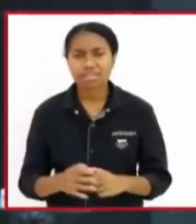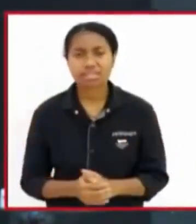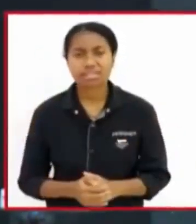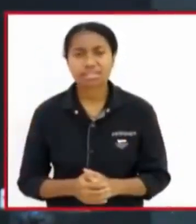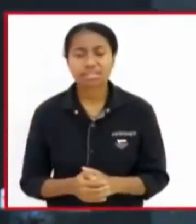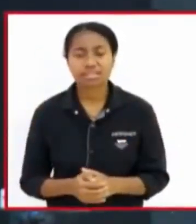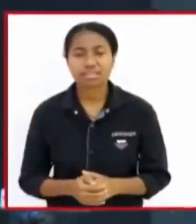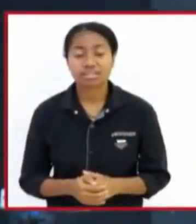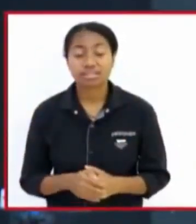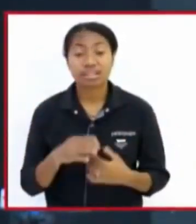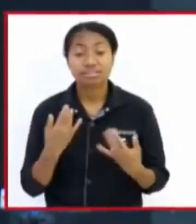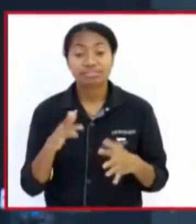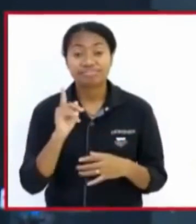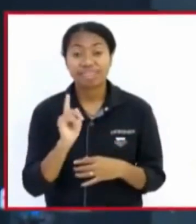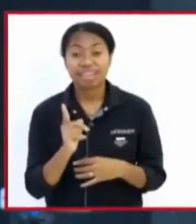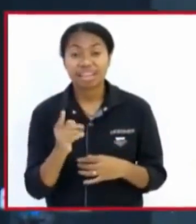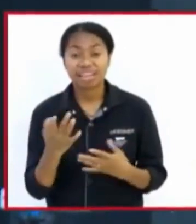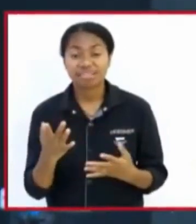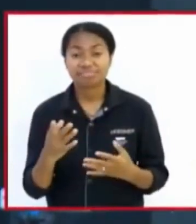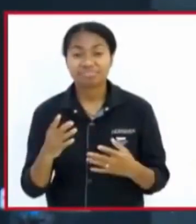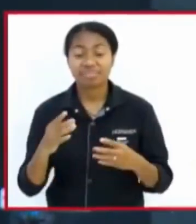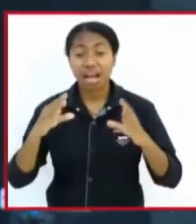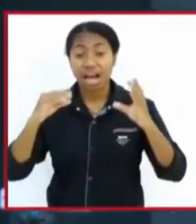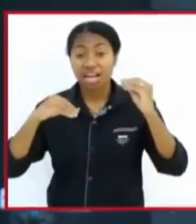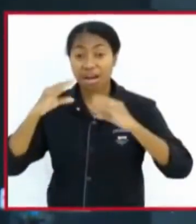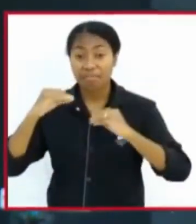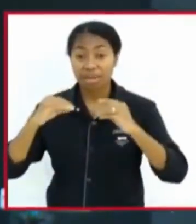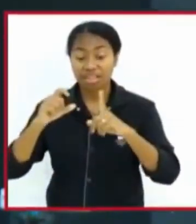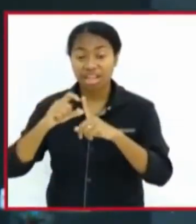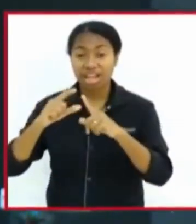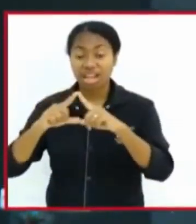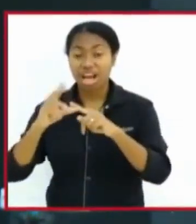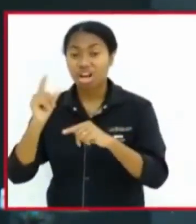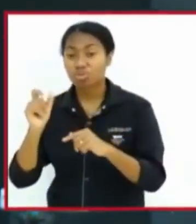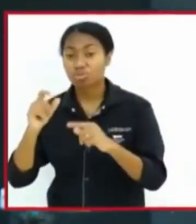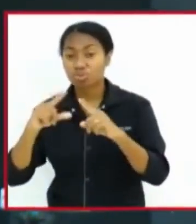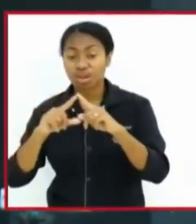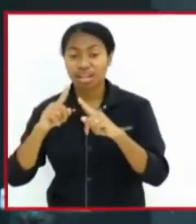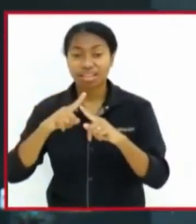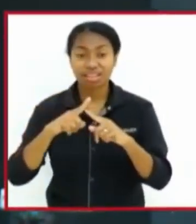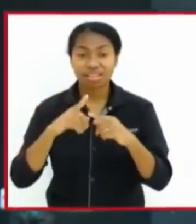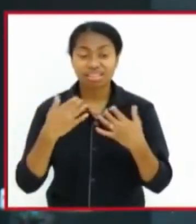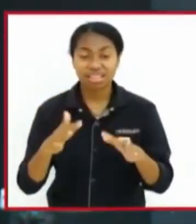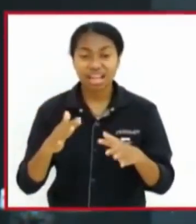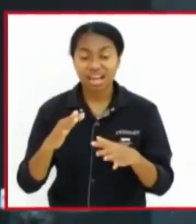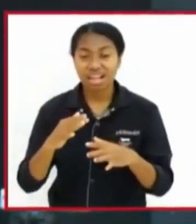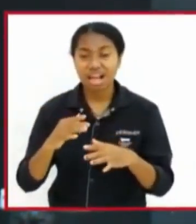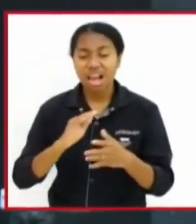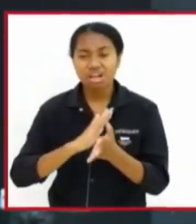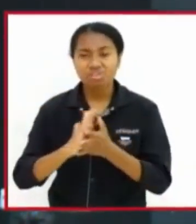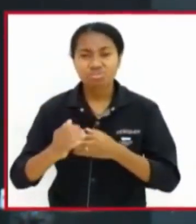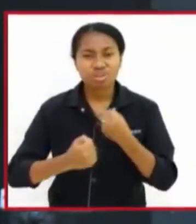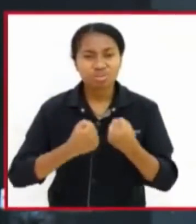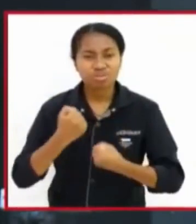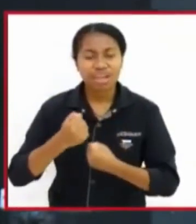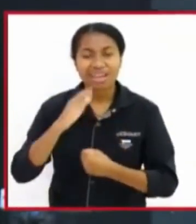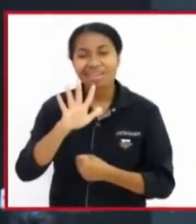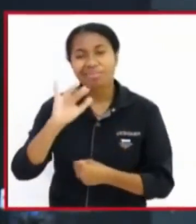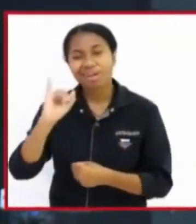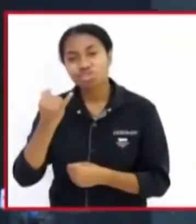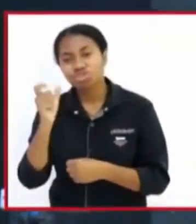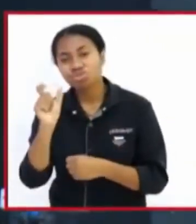ya maka rapat darurat segera diadakan pada 5 Juni